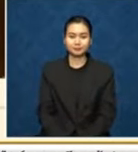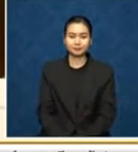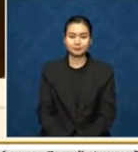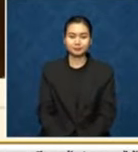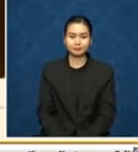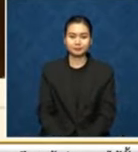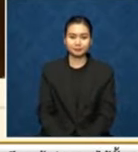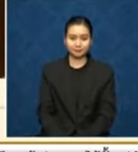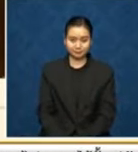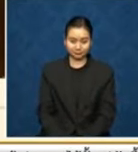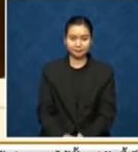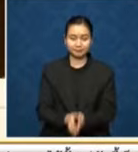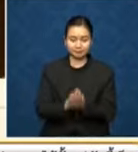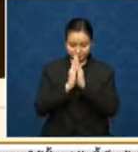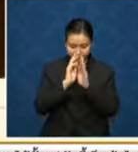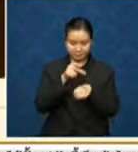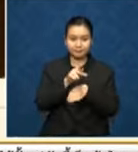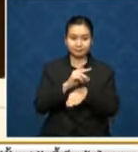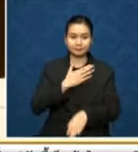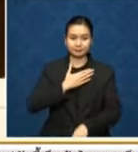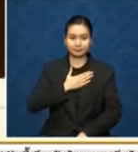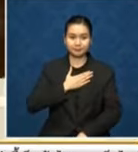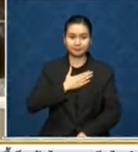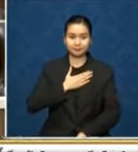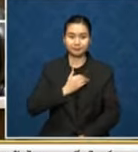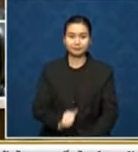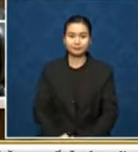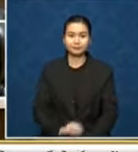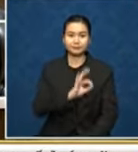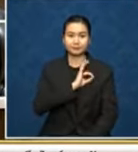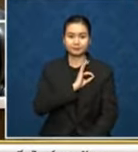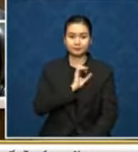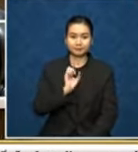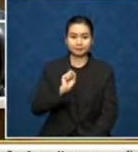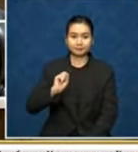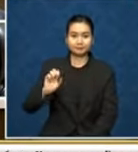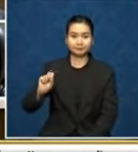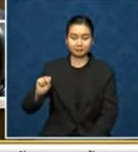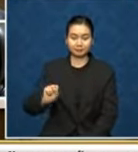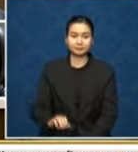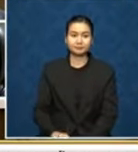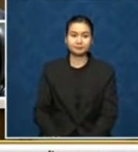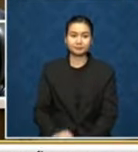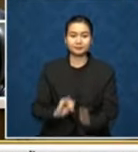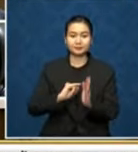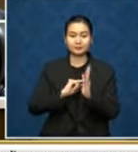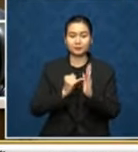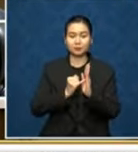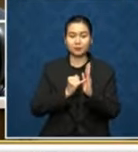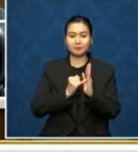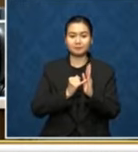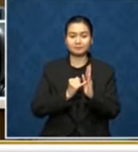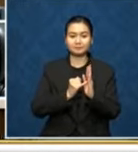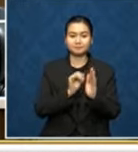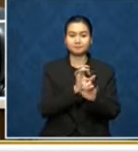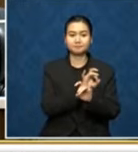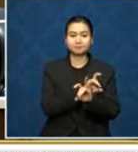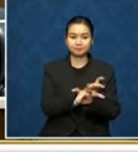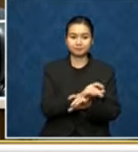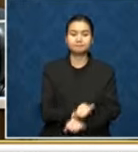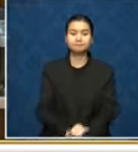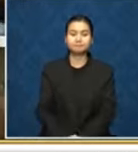ครับเรียนท่านประธานสภาผมจากการเอกอภิชาติแก้วโกศลสมาชิกสภาผู้แทนราษฎรจังหวัดเพชรบุรีพรรครวมไทยสร้างชาตินะ